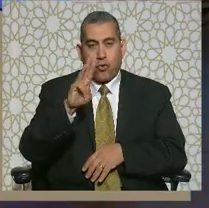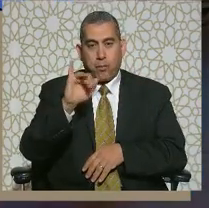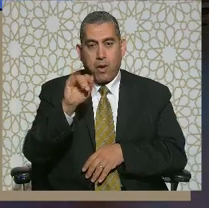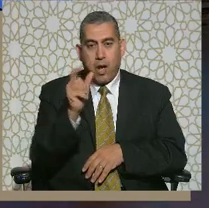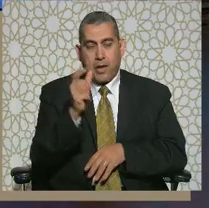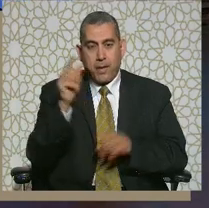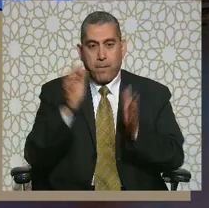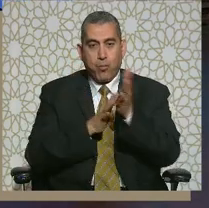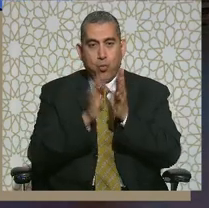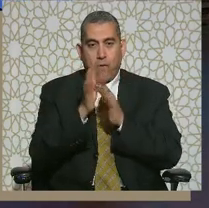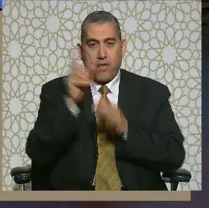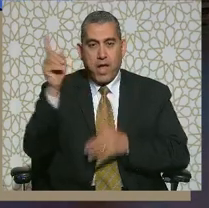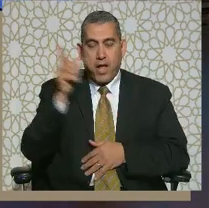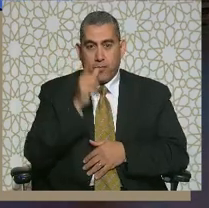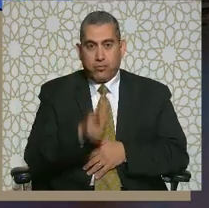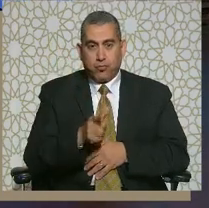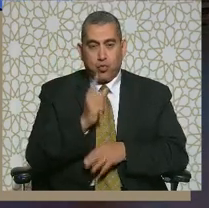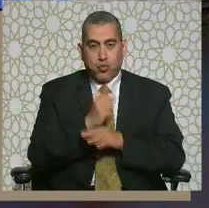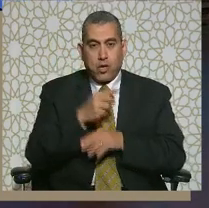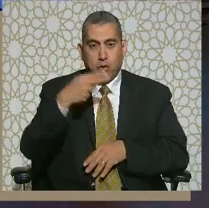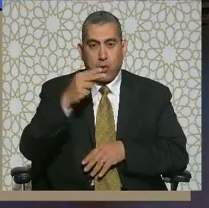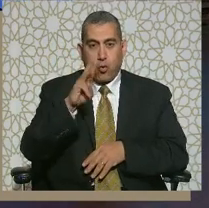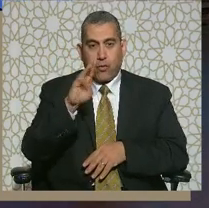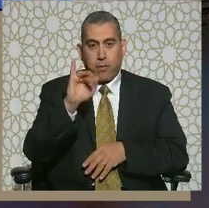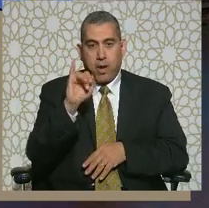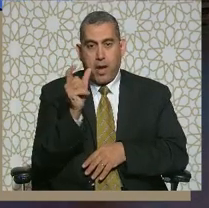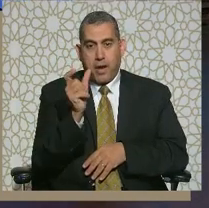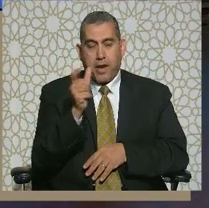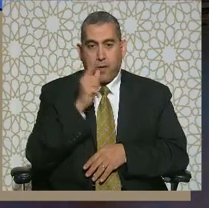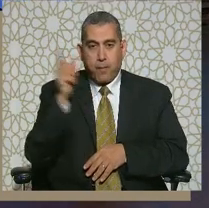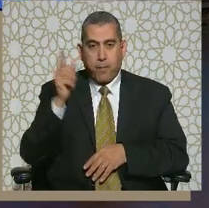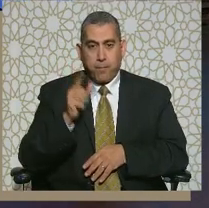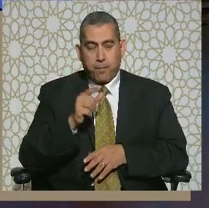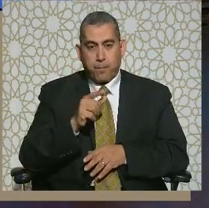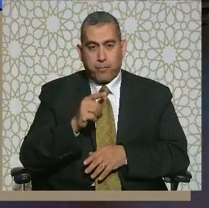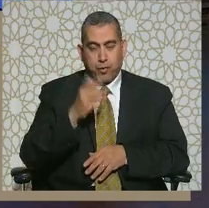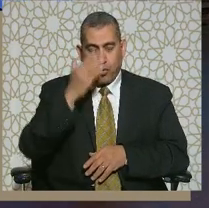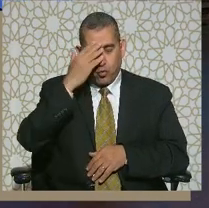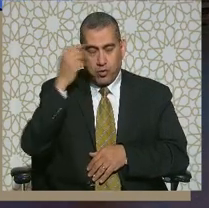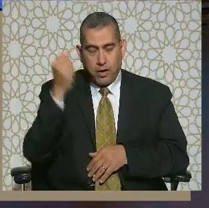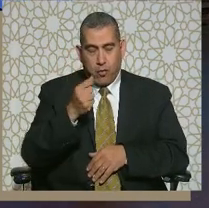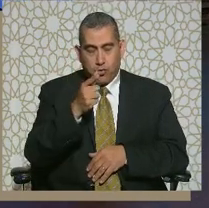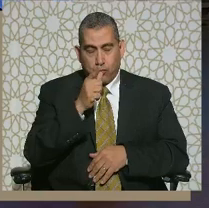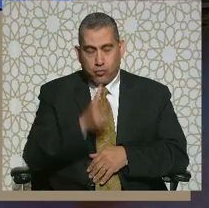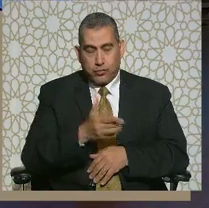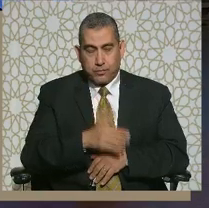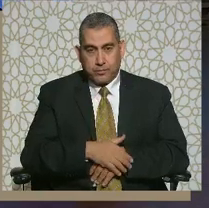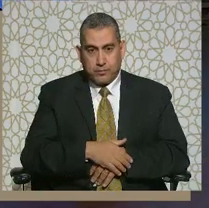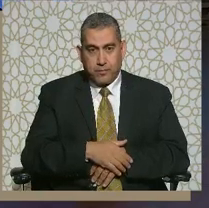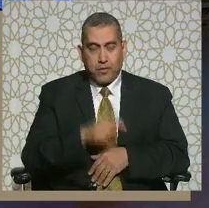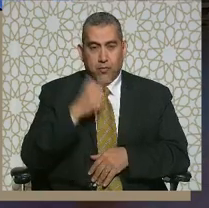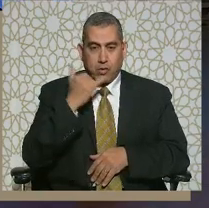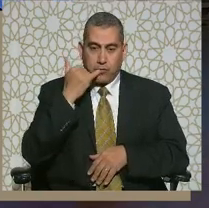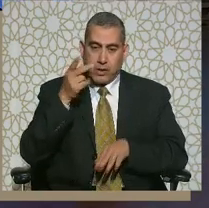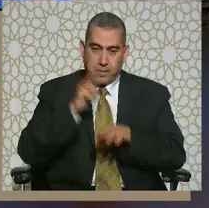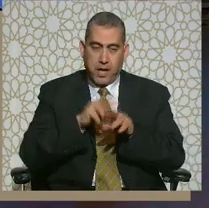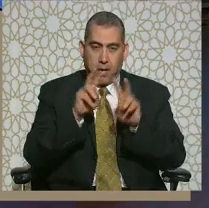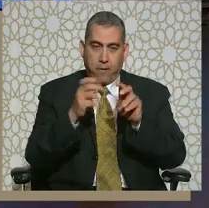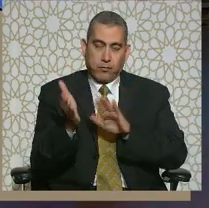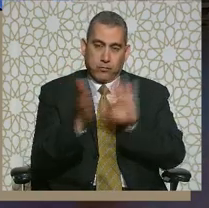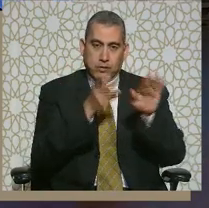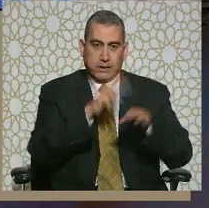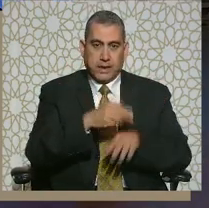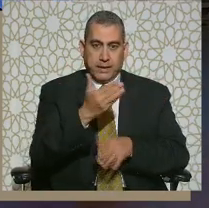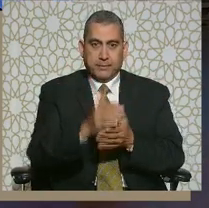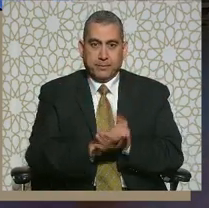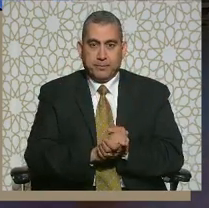المنوفيه استاذ عثمان سيد عثمان طيب يحاول يتصل بنا تاني لو